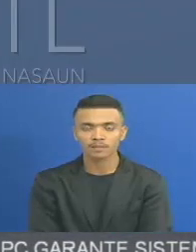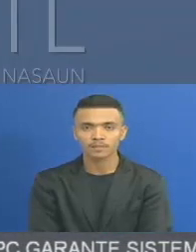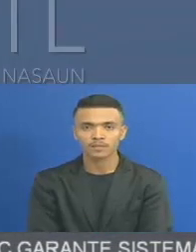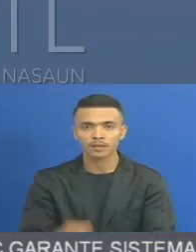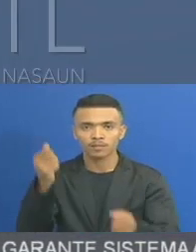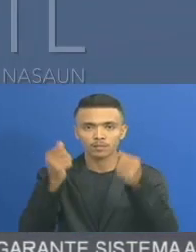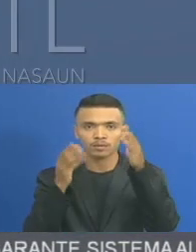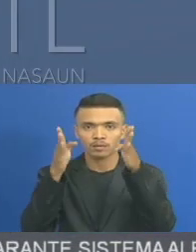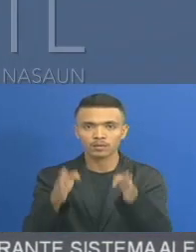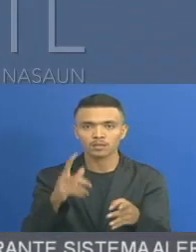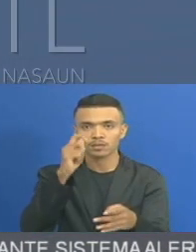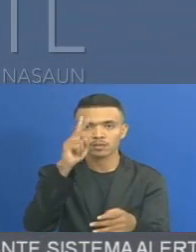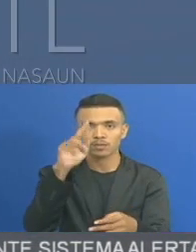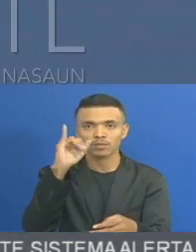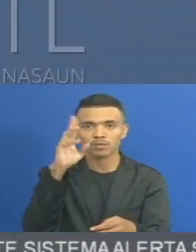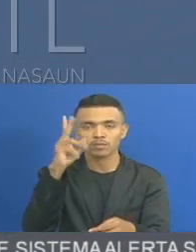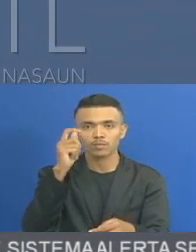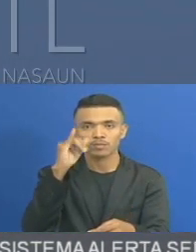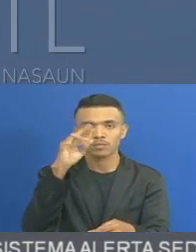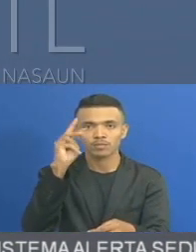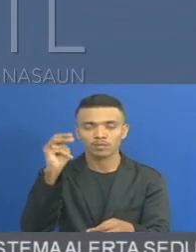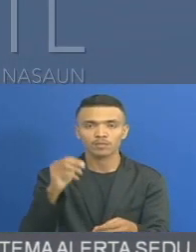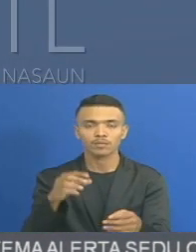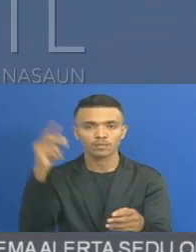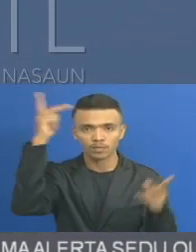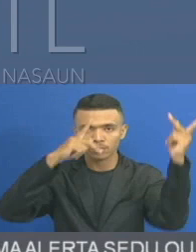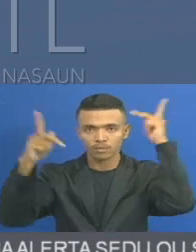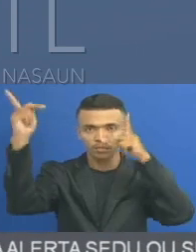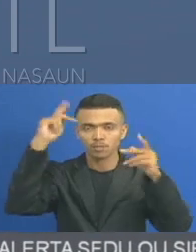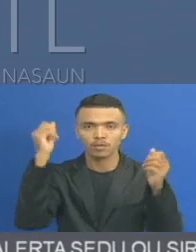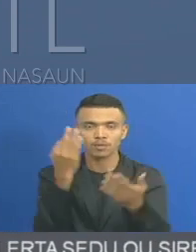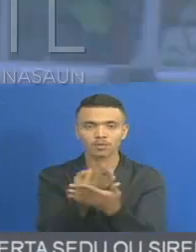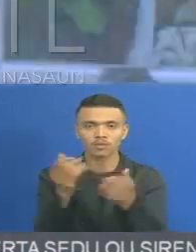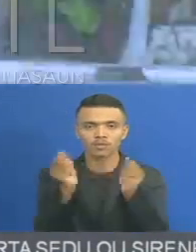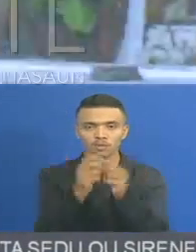Motorista TomTom preocupa o rendimento no espaço rodi estaciona.